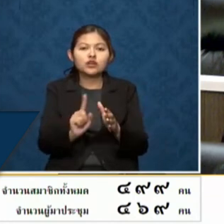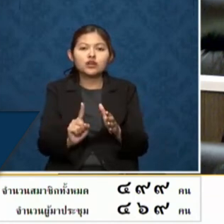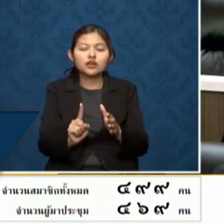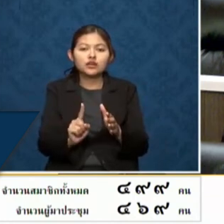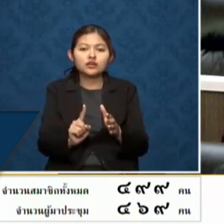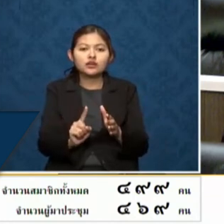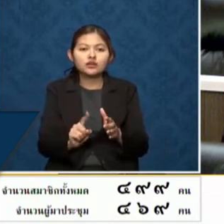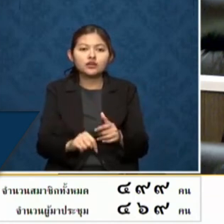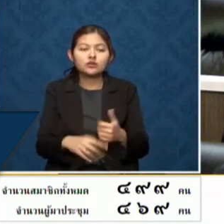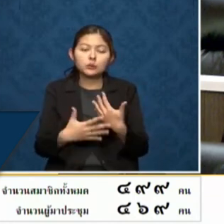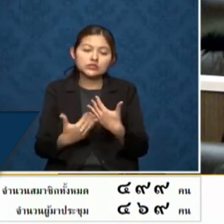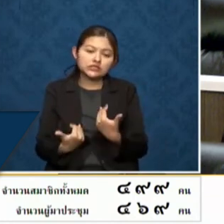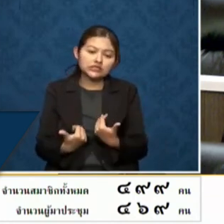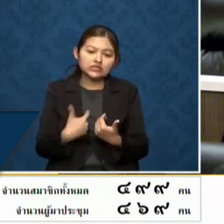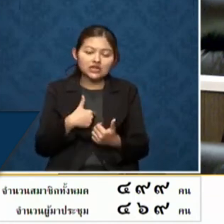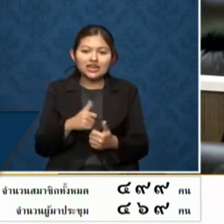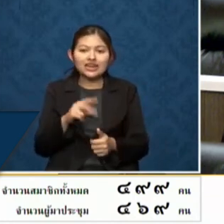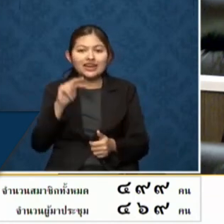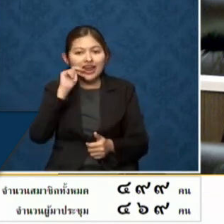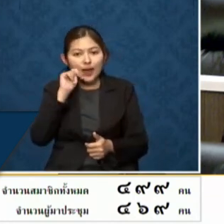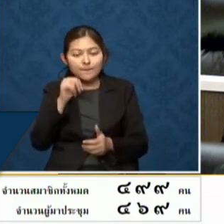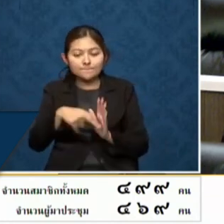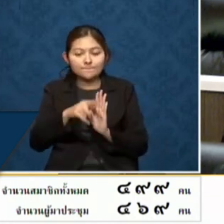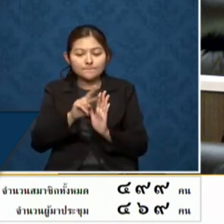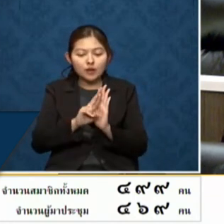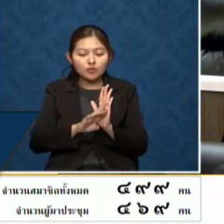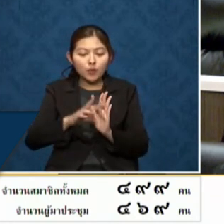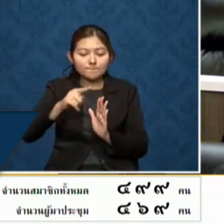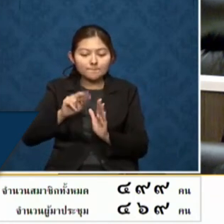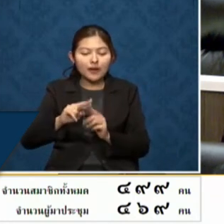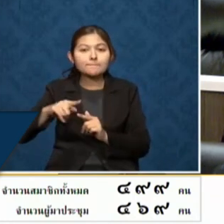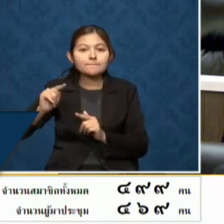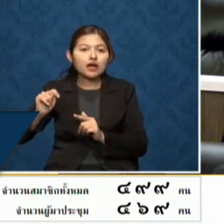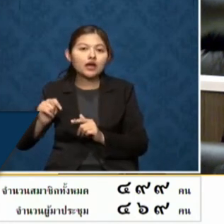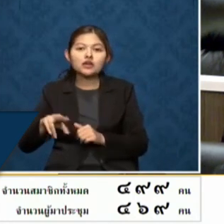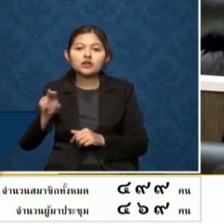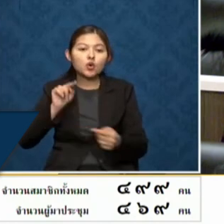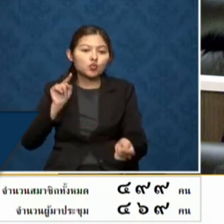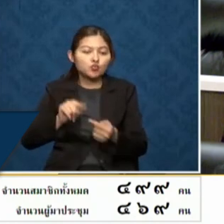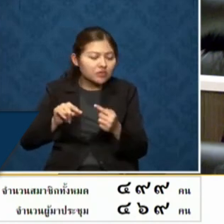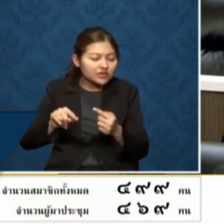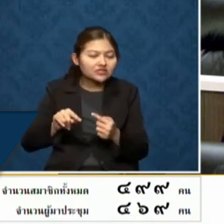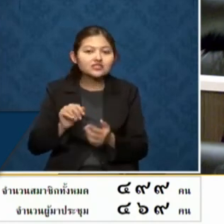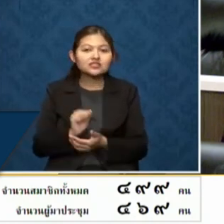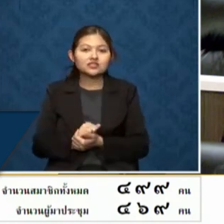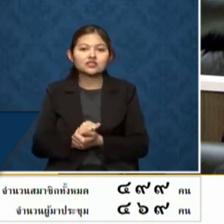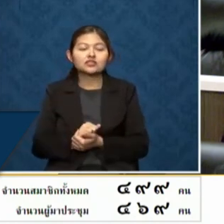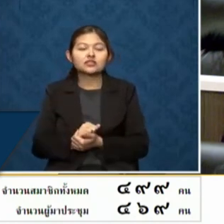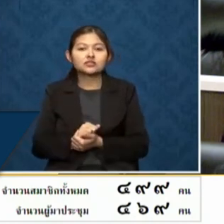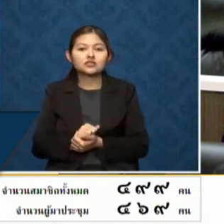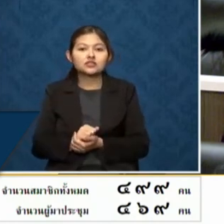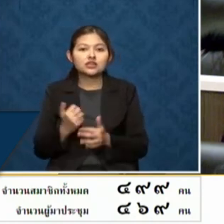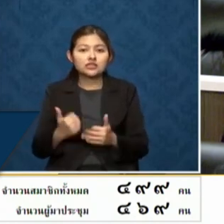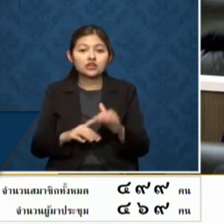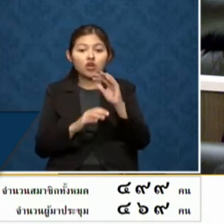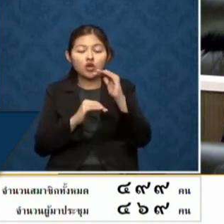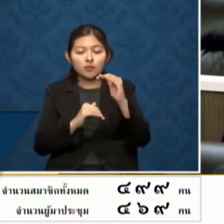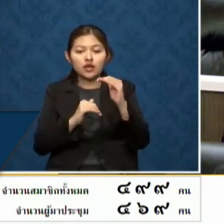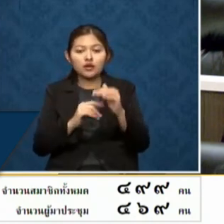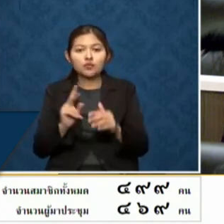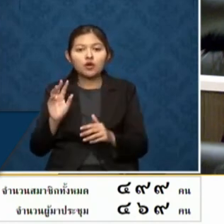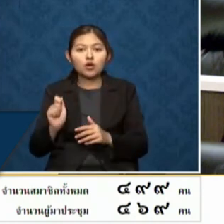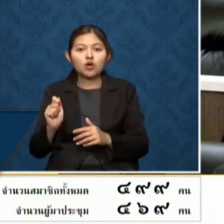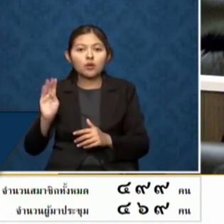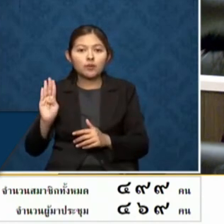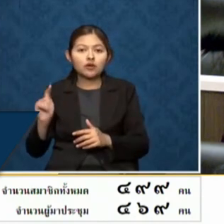ที่ขาดโอกาสในการใช้น้ำระบบประปาบาดานไปซะอย่างนั้นนะครับปัญหาเหล่านี้นะครับกลายเป็นข้อจำกัดของอปท